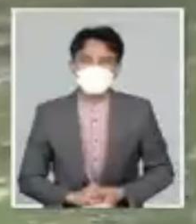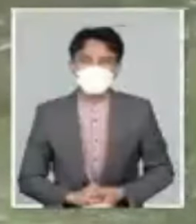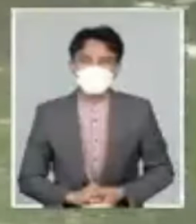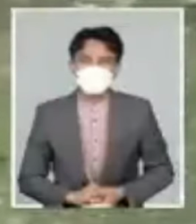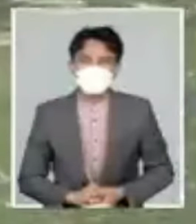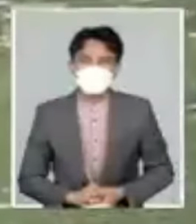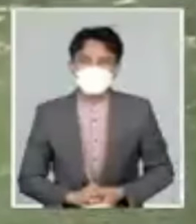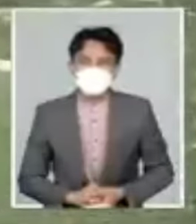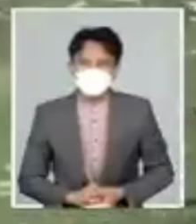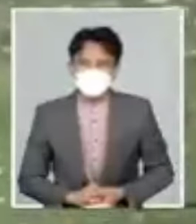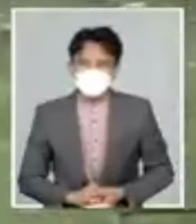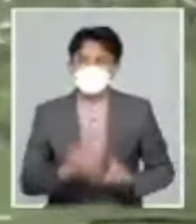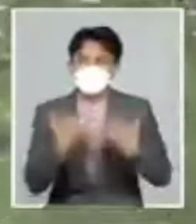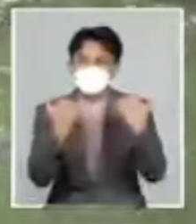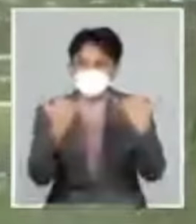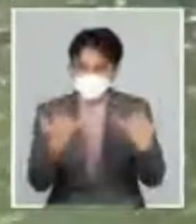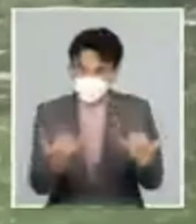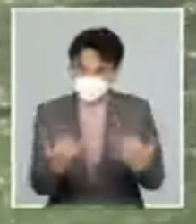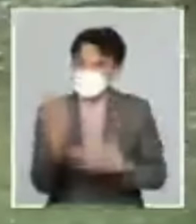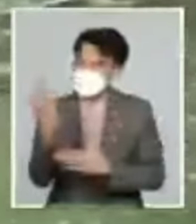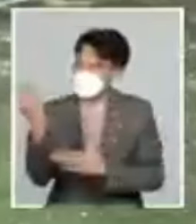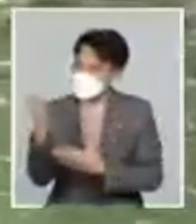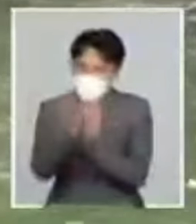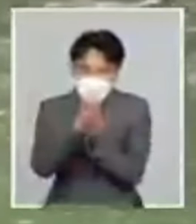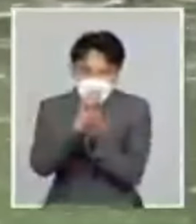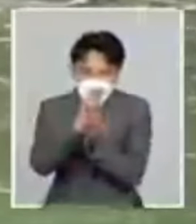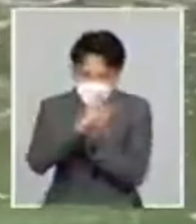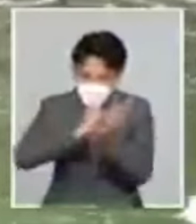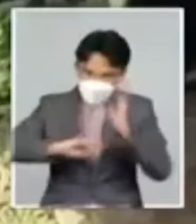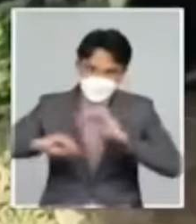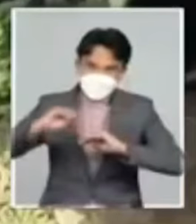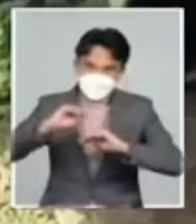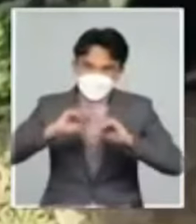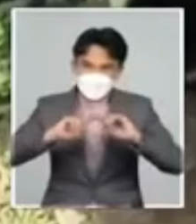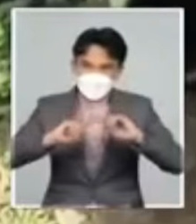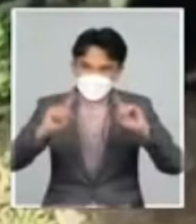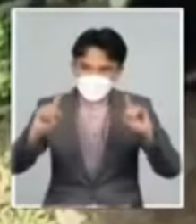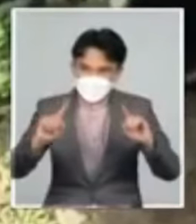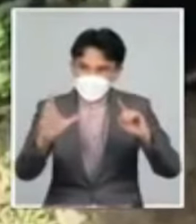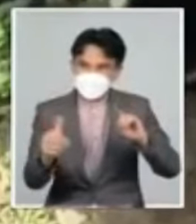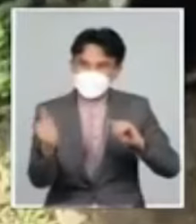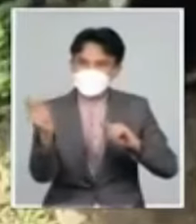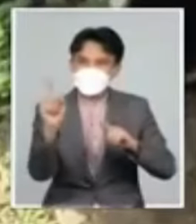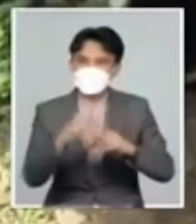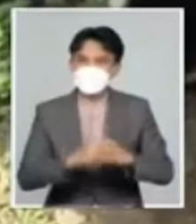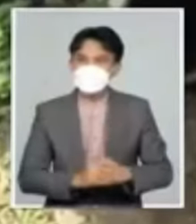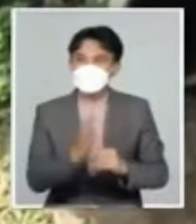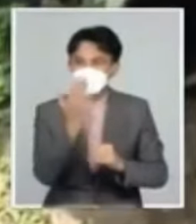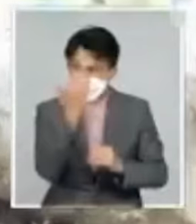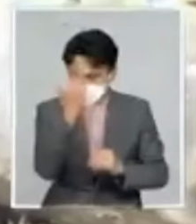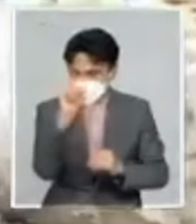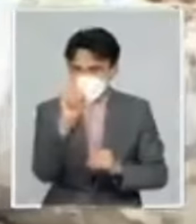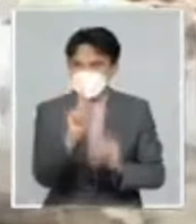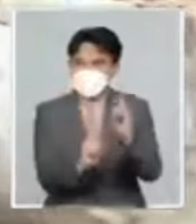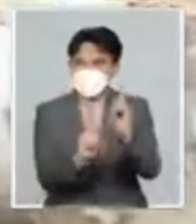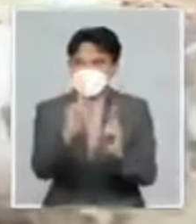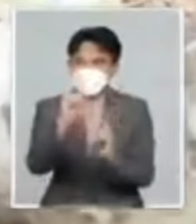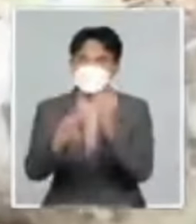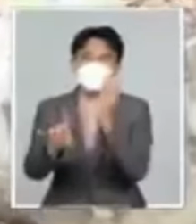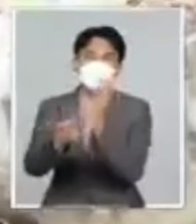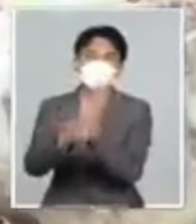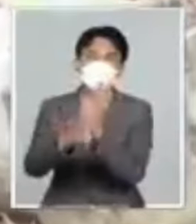คุณผู้ชมคะแม้ว่าจำนวนของตัวเงินตัวทองจะเพิ่มมากขึ้นอย่างต่อเนื่องแต่มันก็มีข้อดีนะคะเพราะว่ามันเป็นตัวชี้วัดของความอุดมส